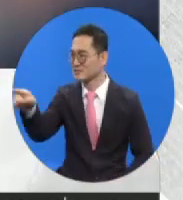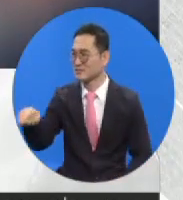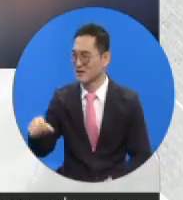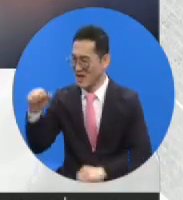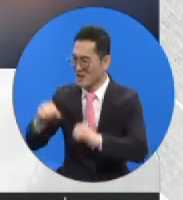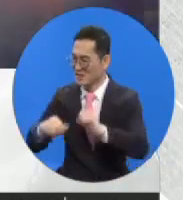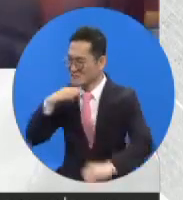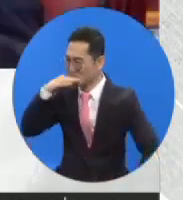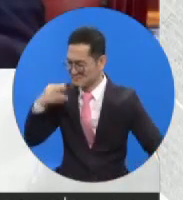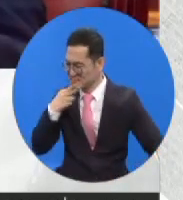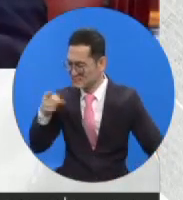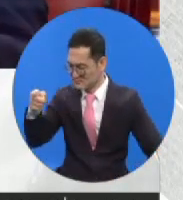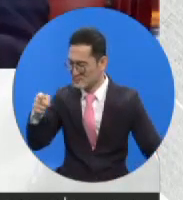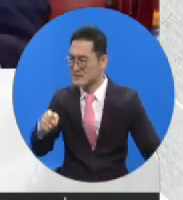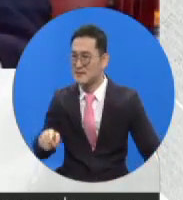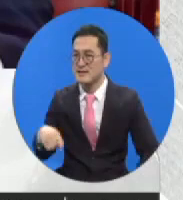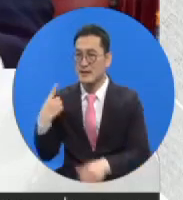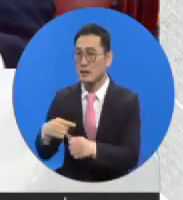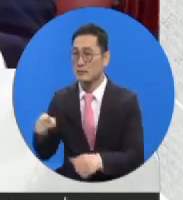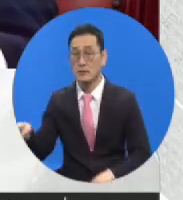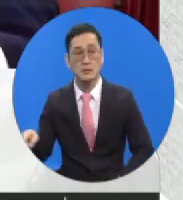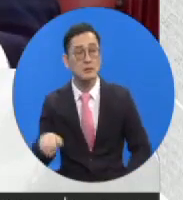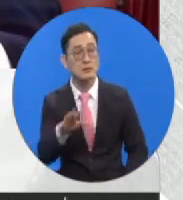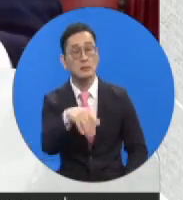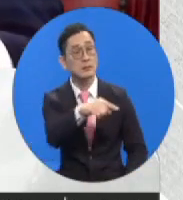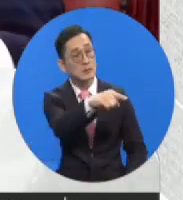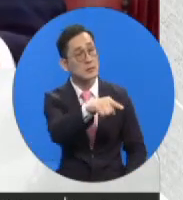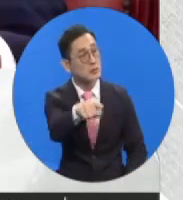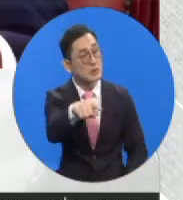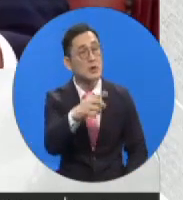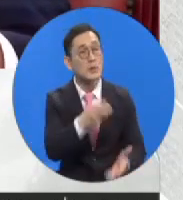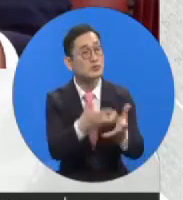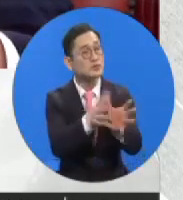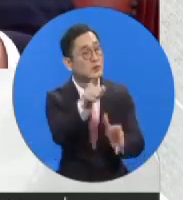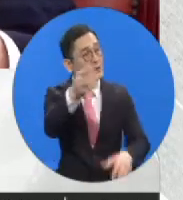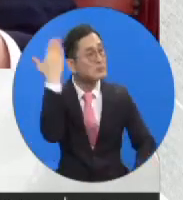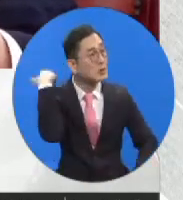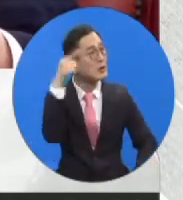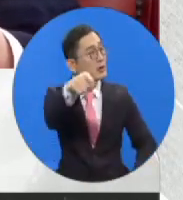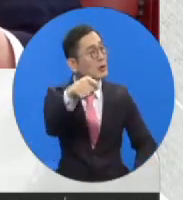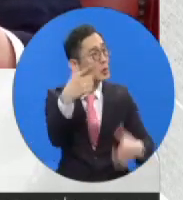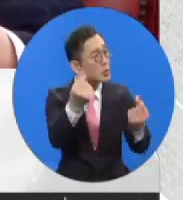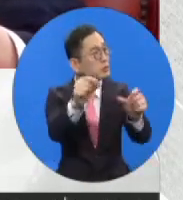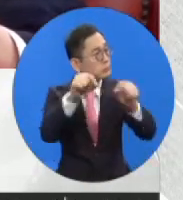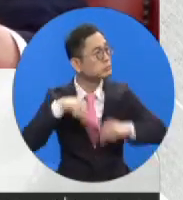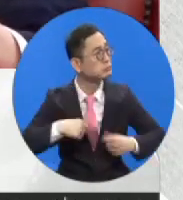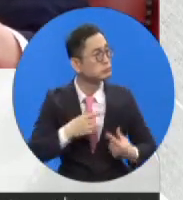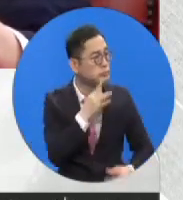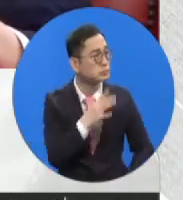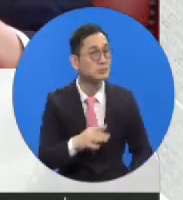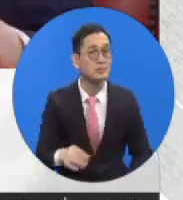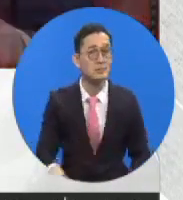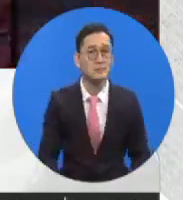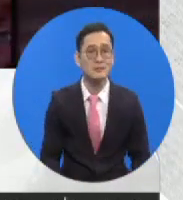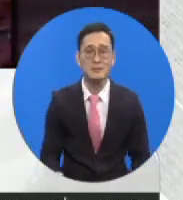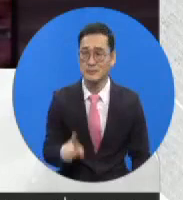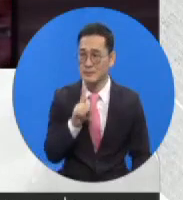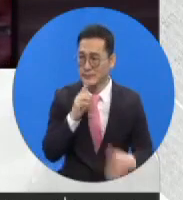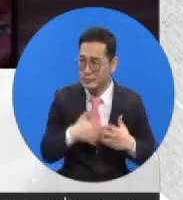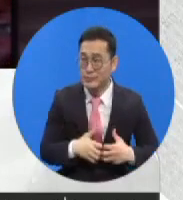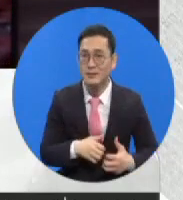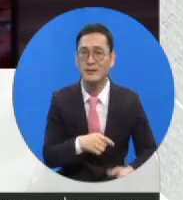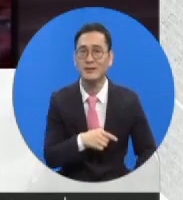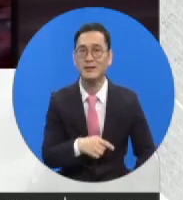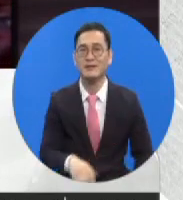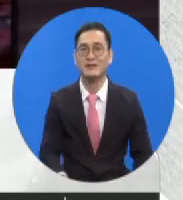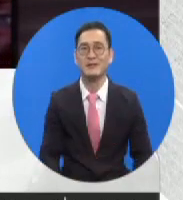검찰 검사들이 지금 뭐 이프로스라든지 뭐 이런 데서 뭐 이제 막 저 되게 거침없이 말하는 것들이 있습니다. 뒤에 이야기 나올